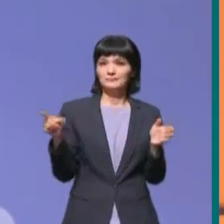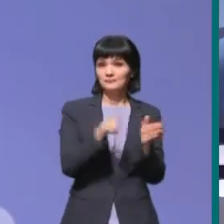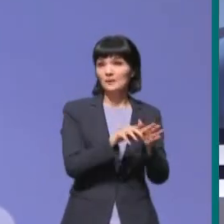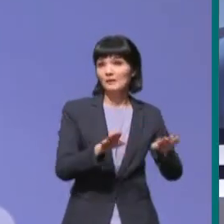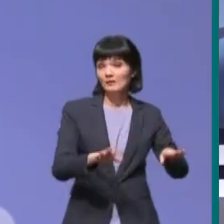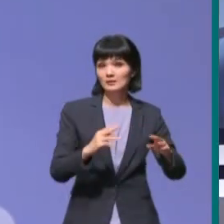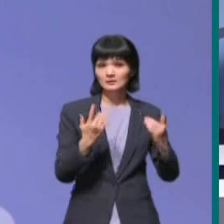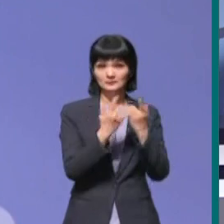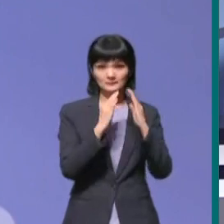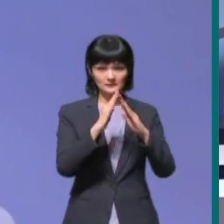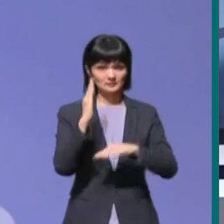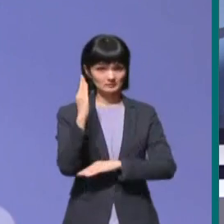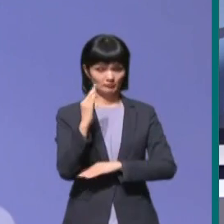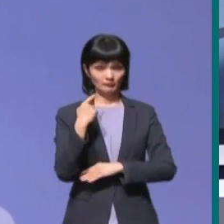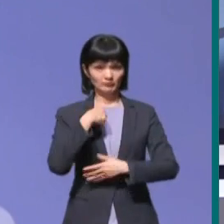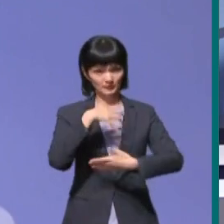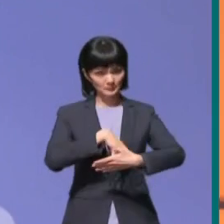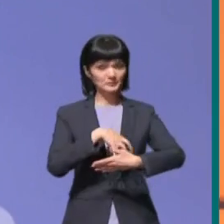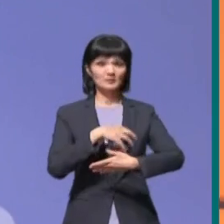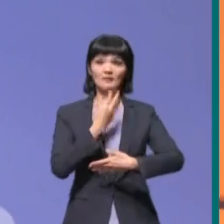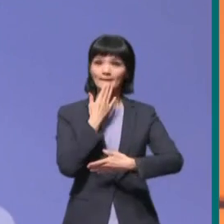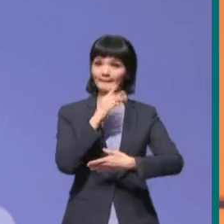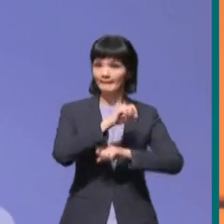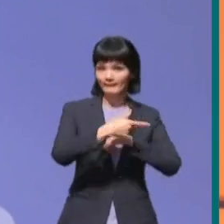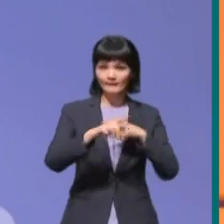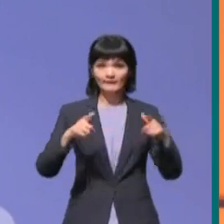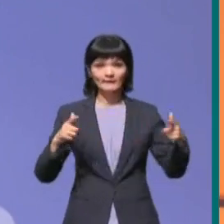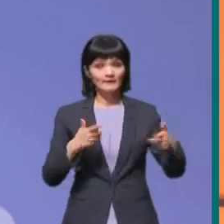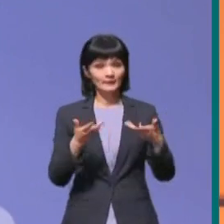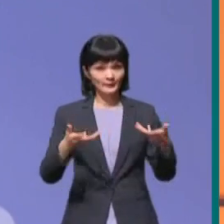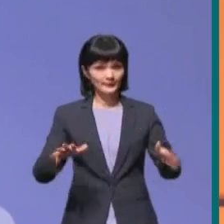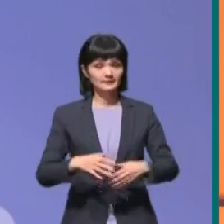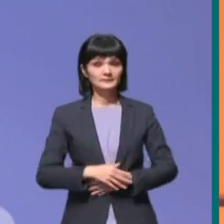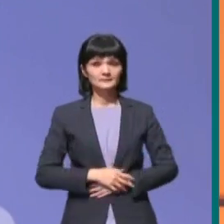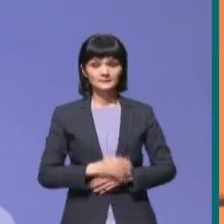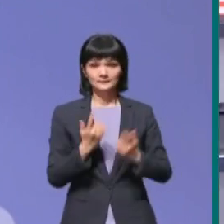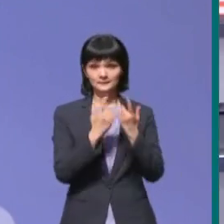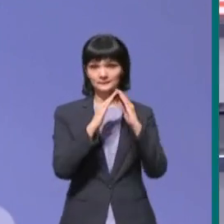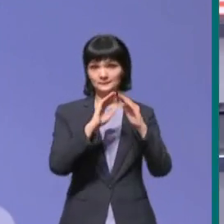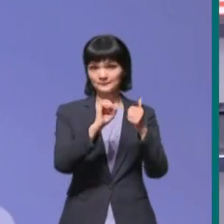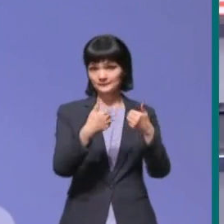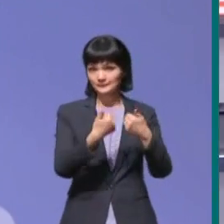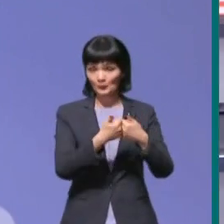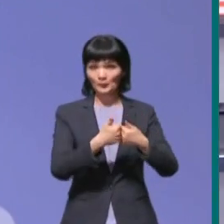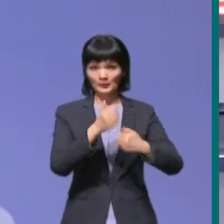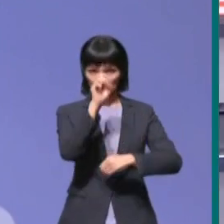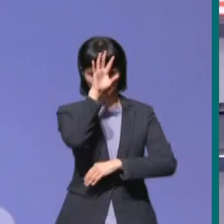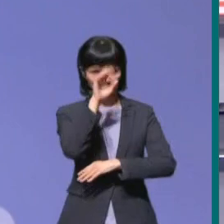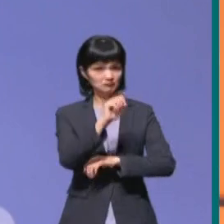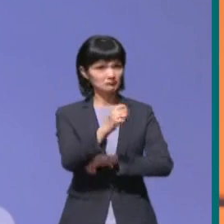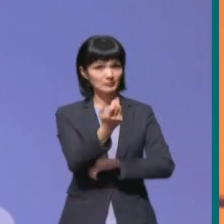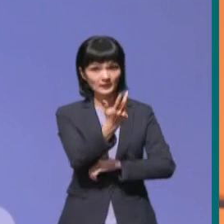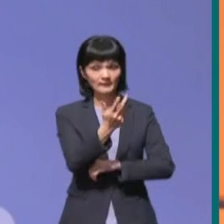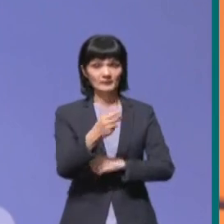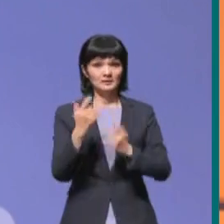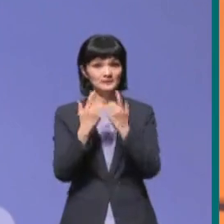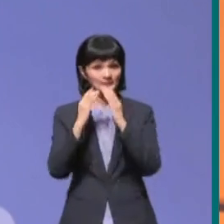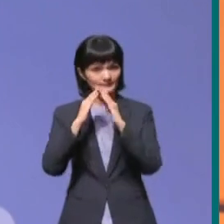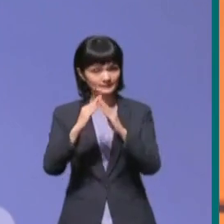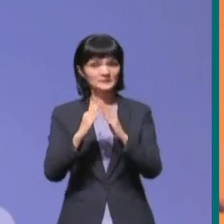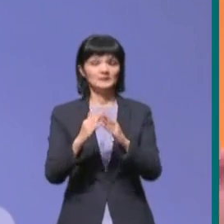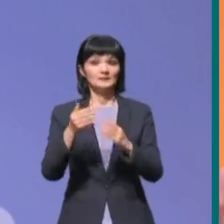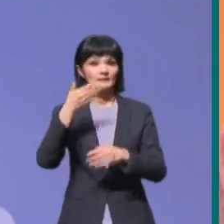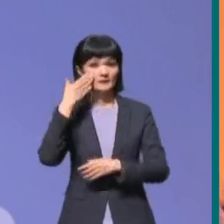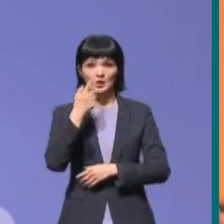题的时候，凸显了事实上他是一个傀儡的一个角色，这个是蒋万安一个致命的缺陷。那至于黄珊珊的话，他也没有办法回答这个